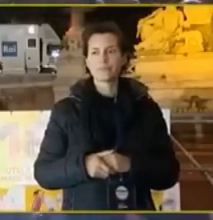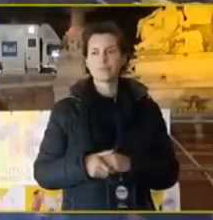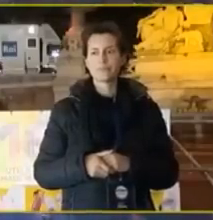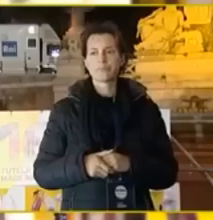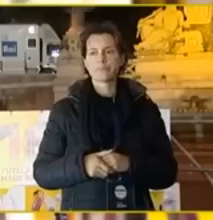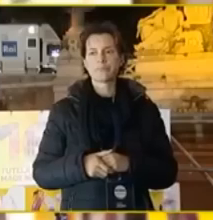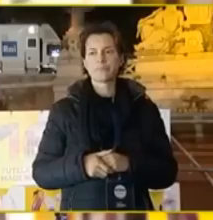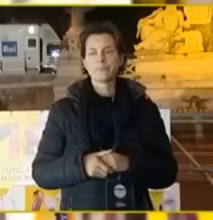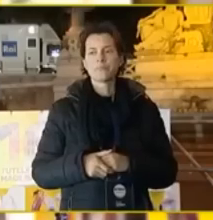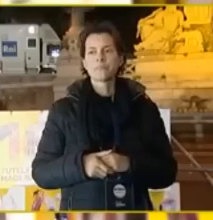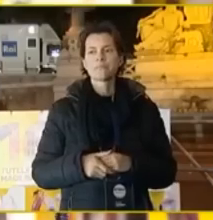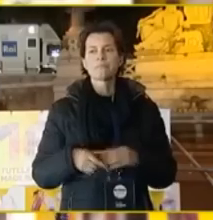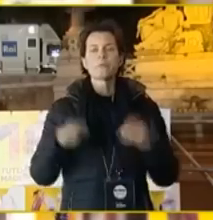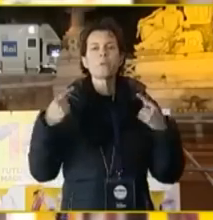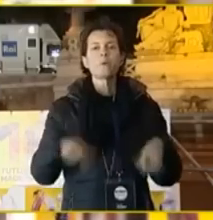Queste sono